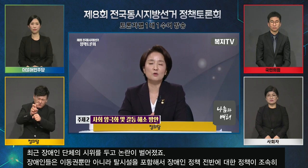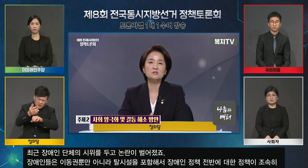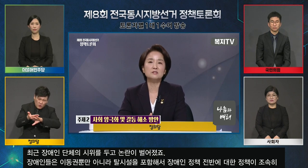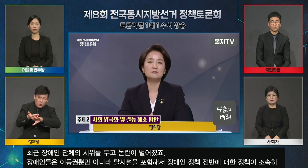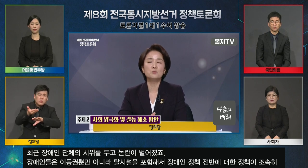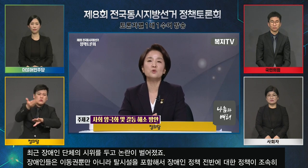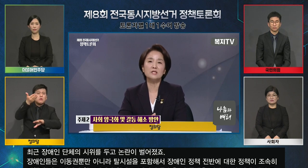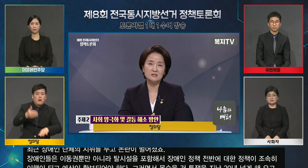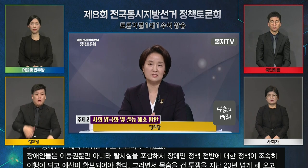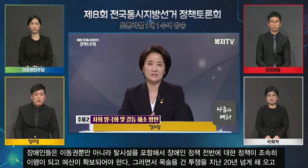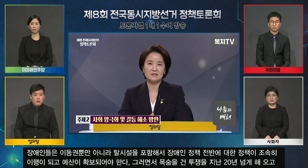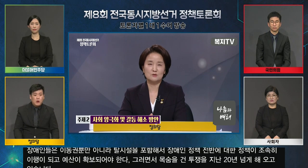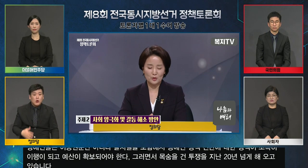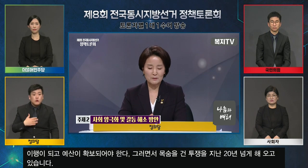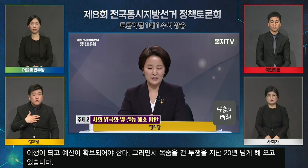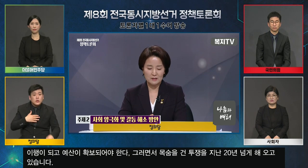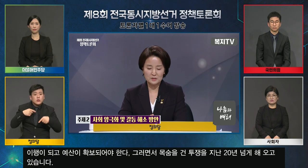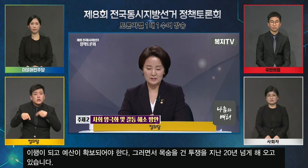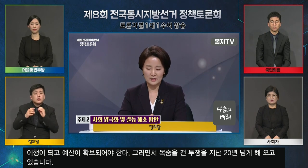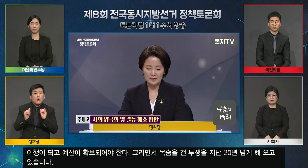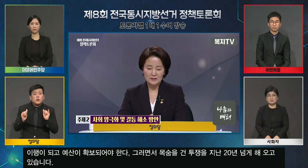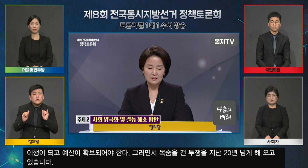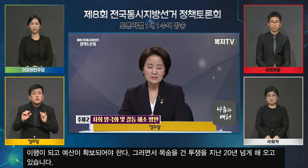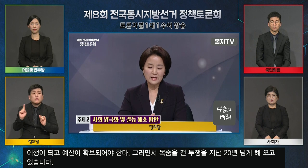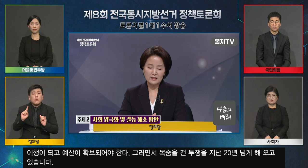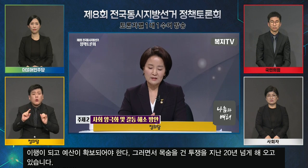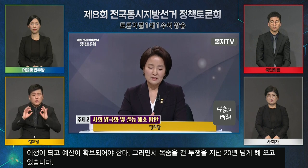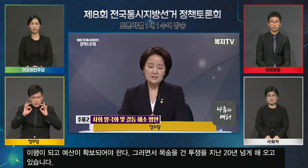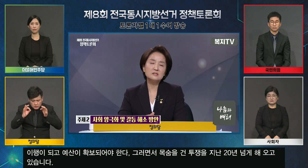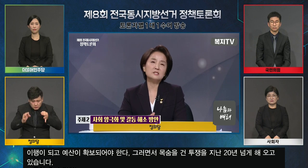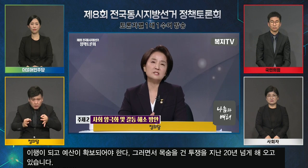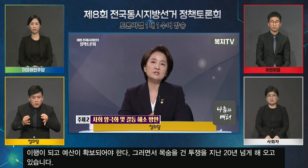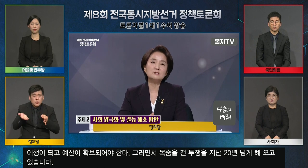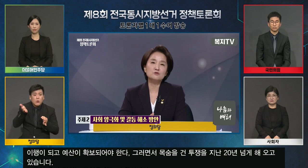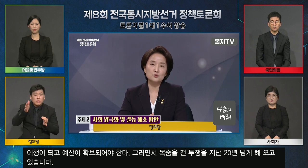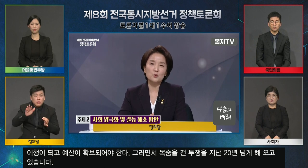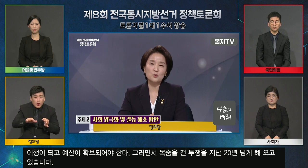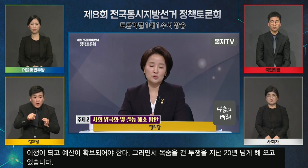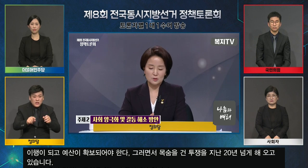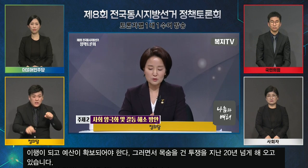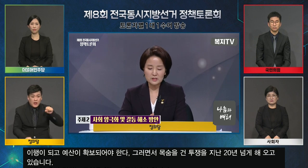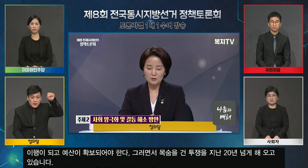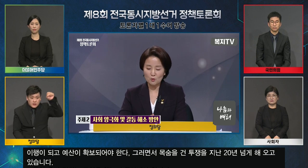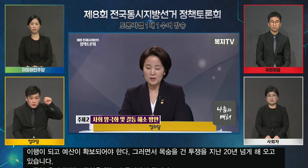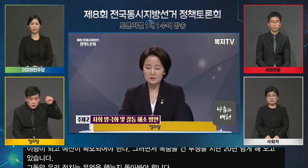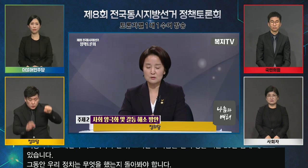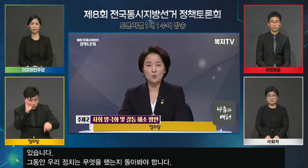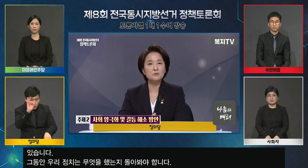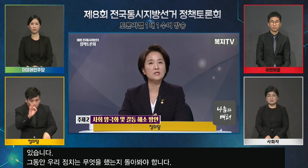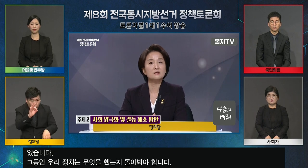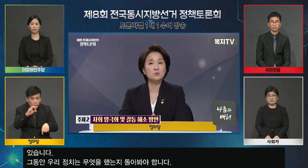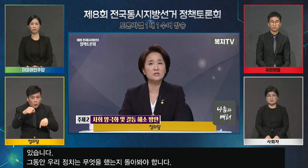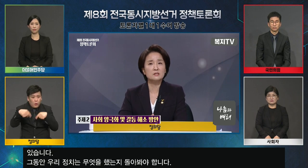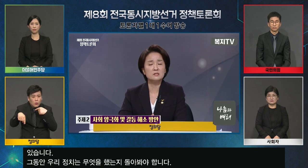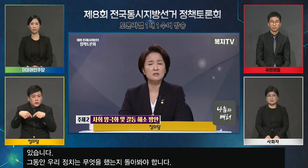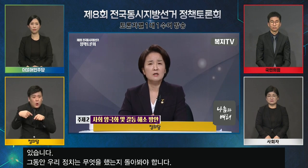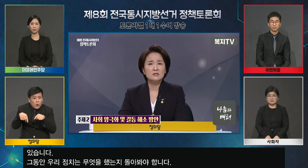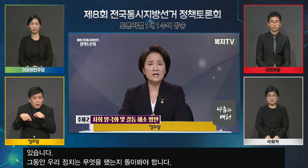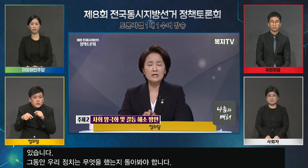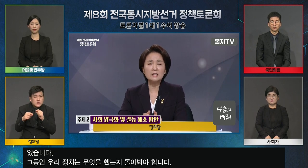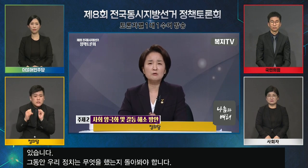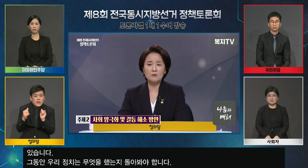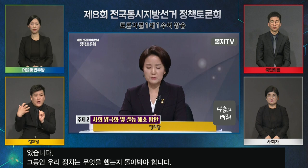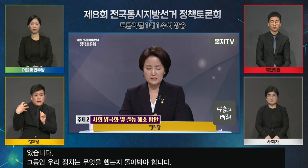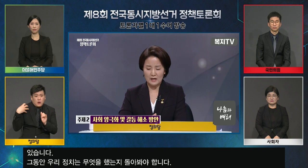그동안 우리 정치는 뭘 했는지 돌아봐야 합니다. 그런데 이들의 시위를 두고 정치의 역할을 고민하기보다는